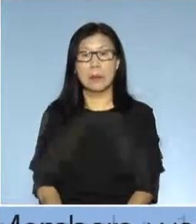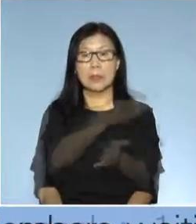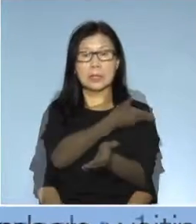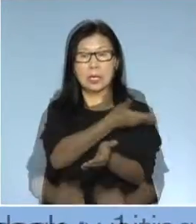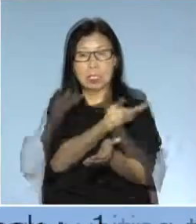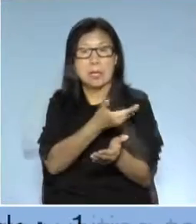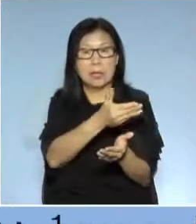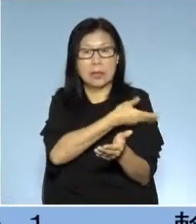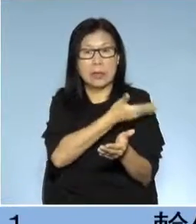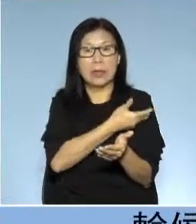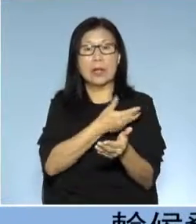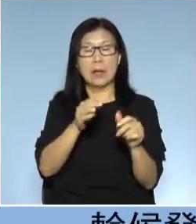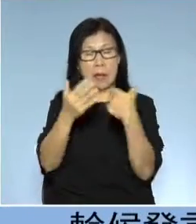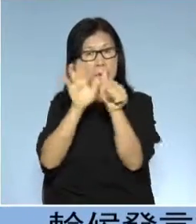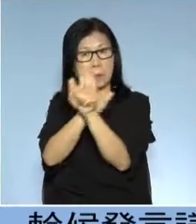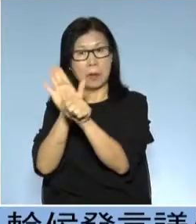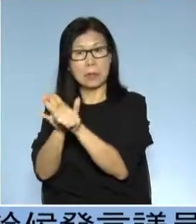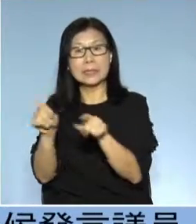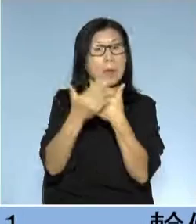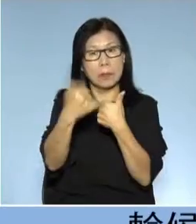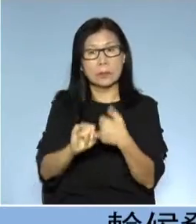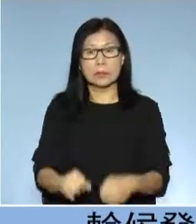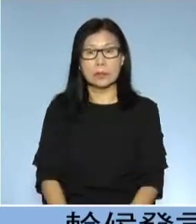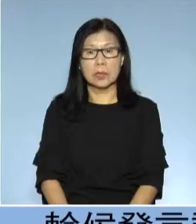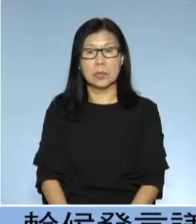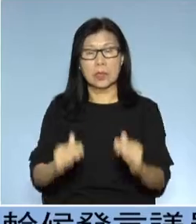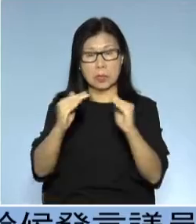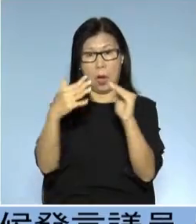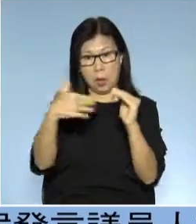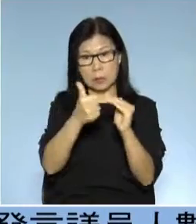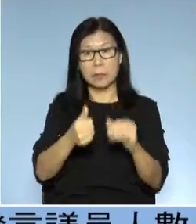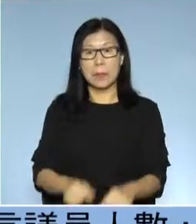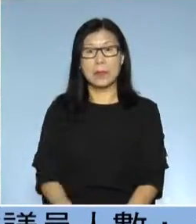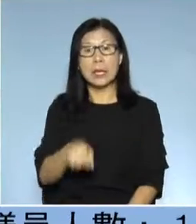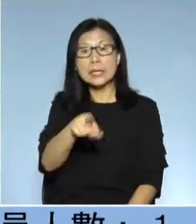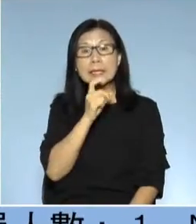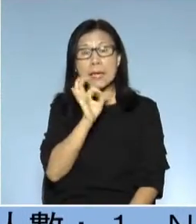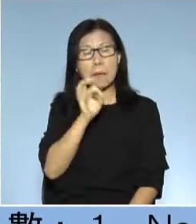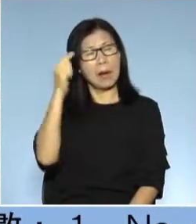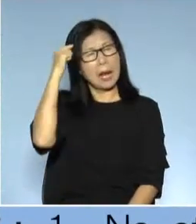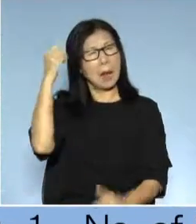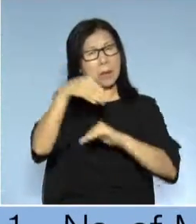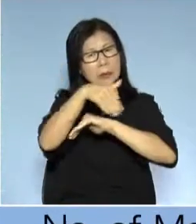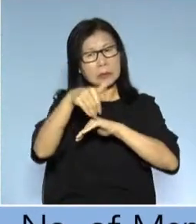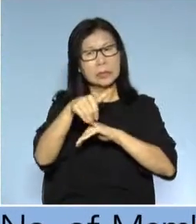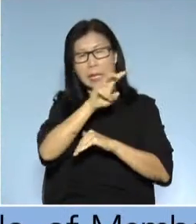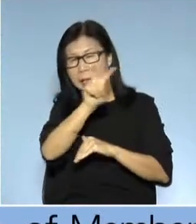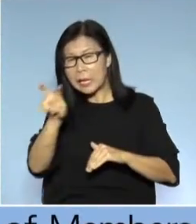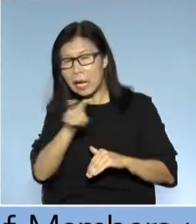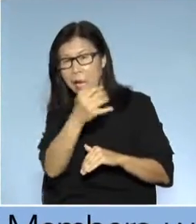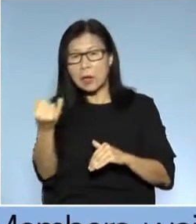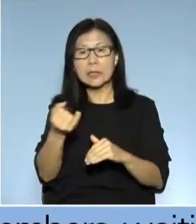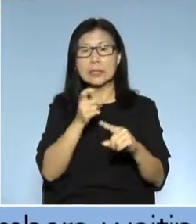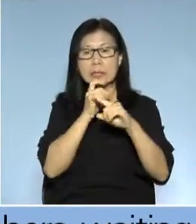庭請外佣翻嚟，係希望幫輕家務。局長，我想問一下，你會唔會考慮檢討一下呢、